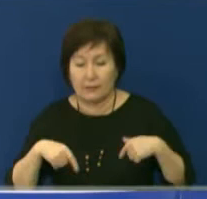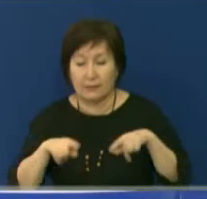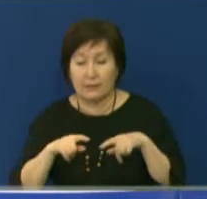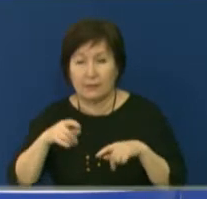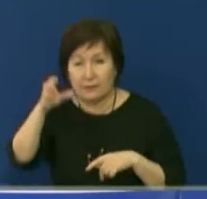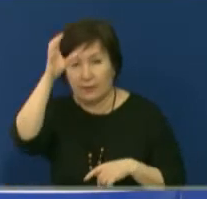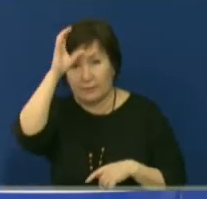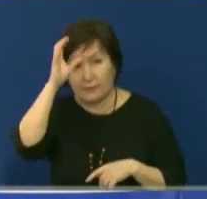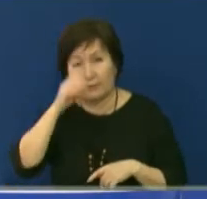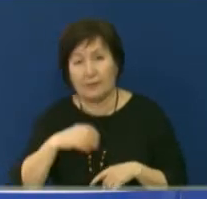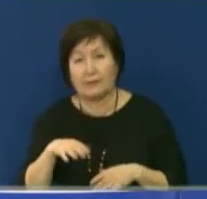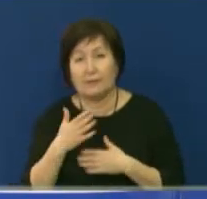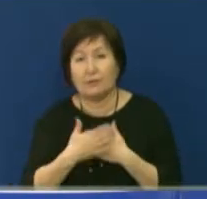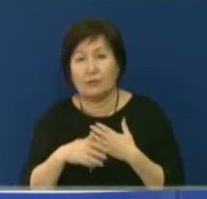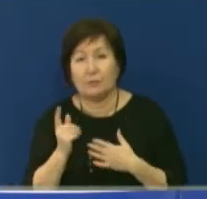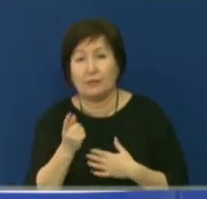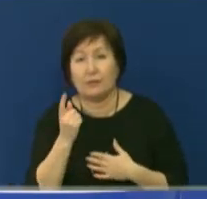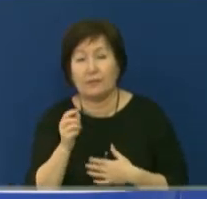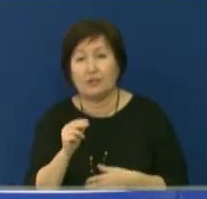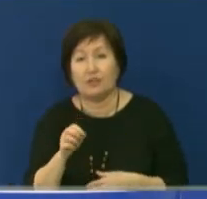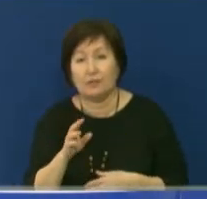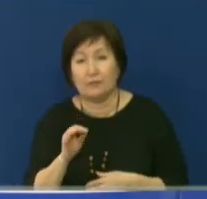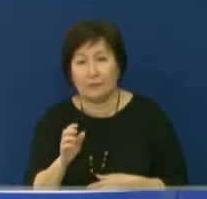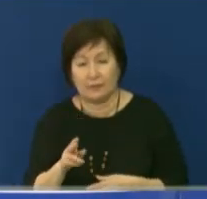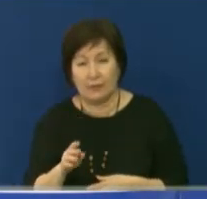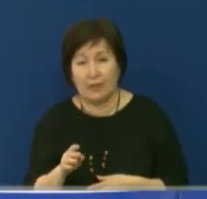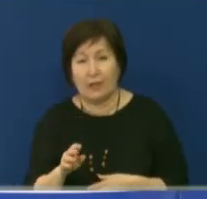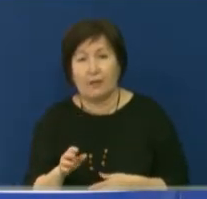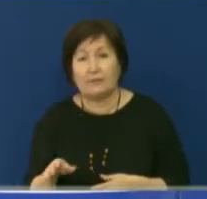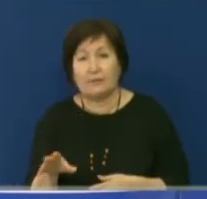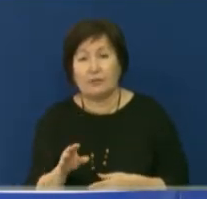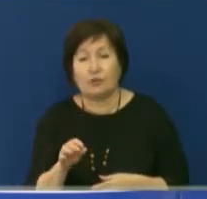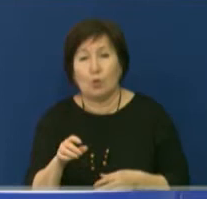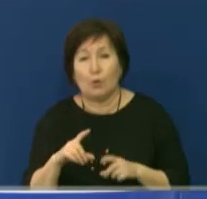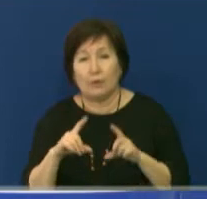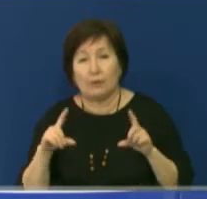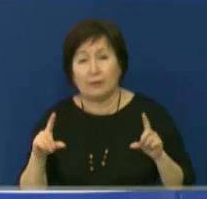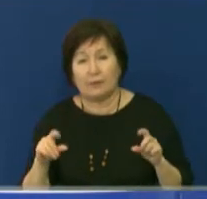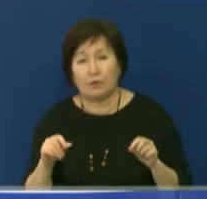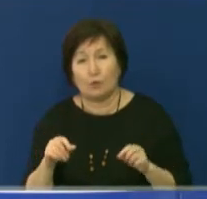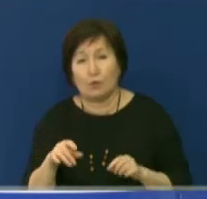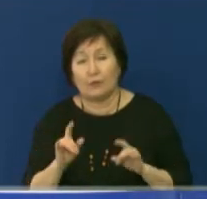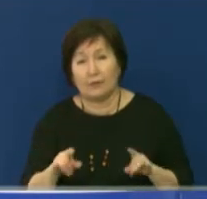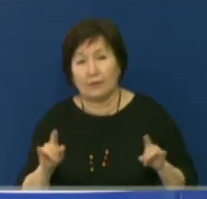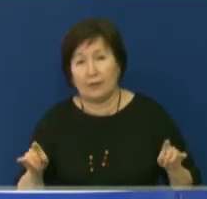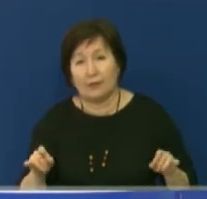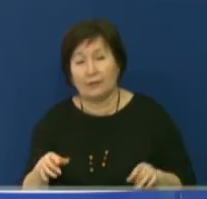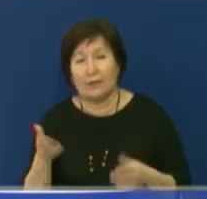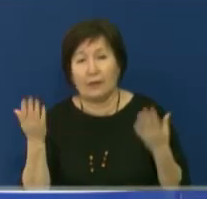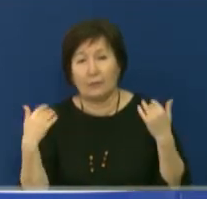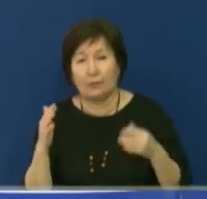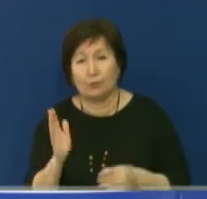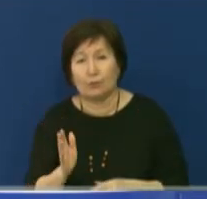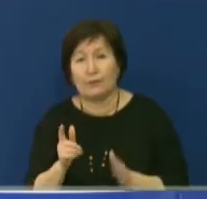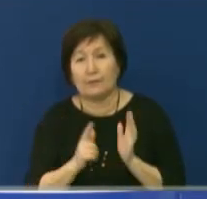образования завершена первая четверть. На осенних каникулах школьники отдохнут 7 дней. Как сообщили в Министерстве образования, осенние каникулы начнутся